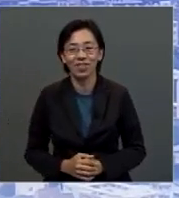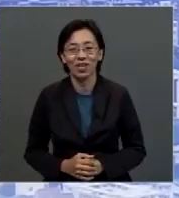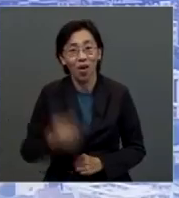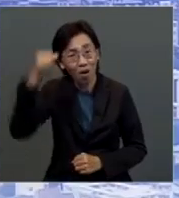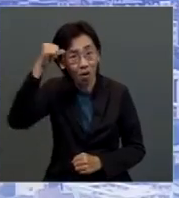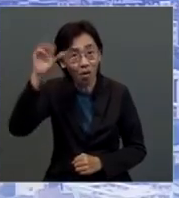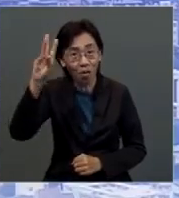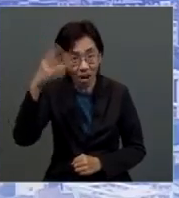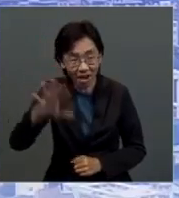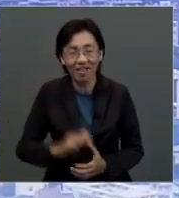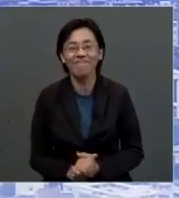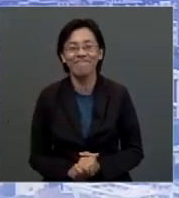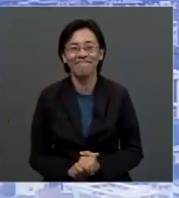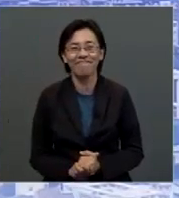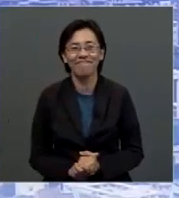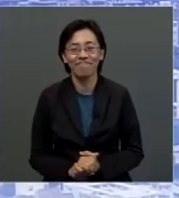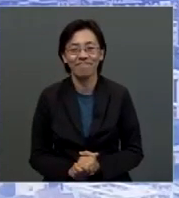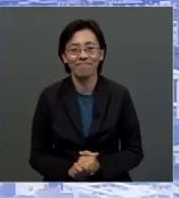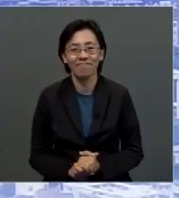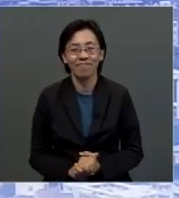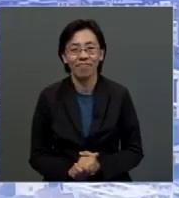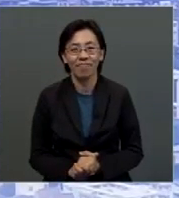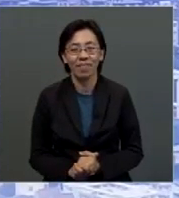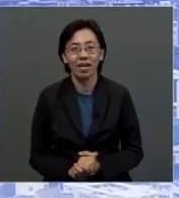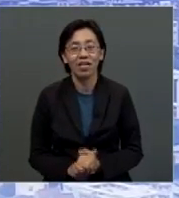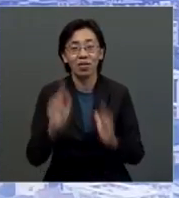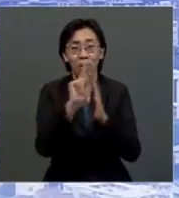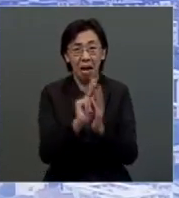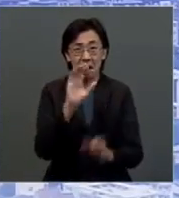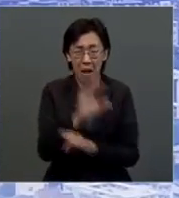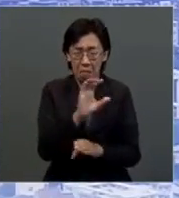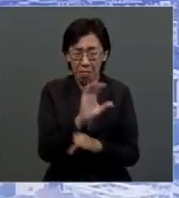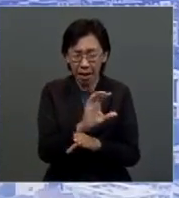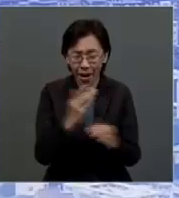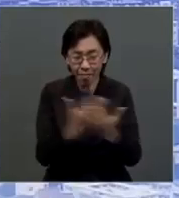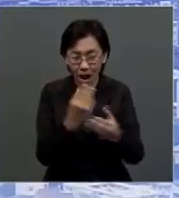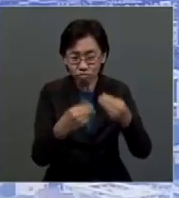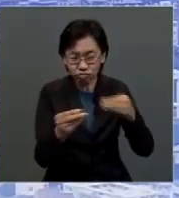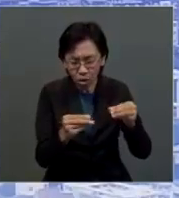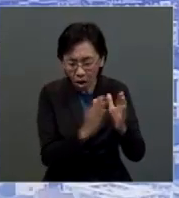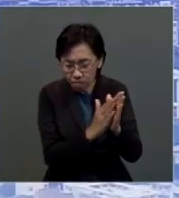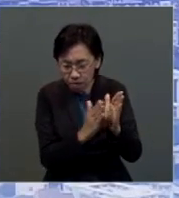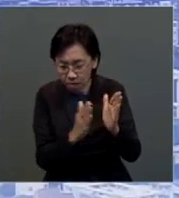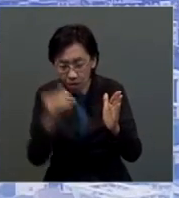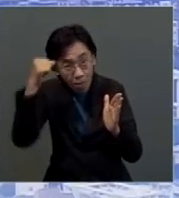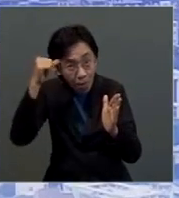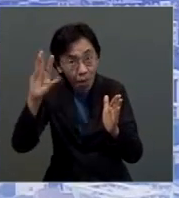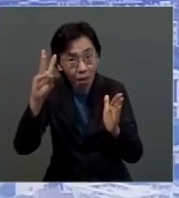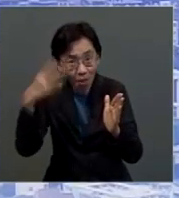6วันแล้วนะครับก็จากที่เรามีการเปิดมาตรการนี้มาดูตัวเลขกันครับว่าเป็นอย่างไรบ้างนะครับ